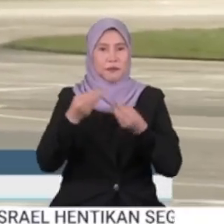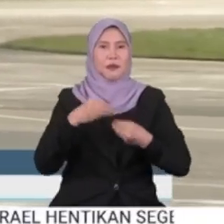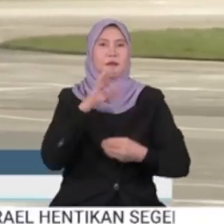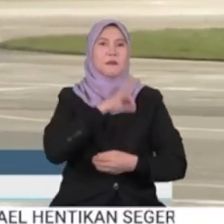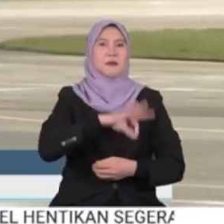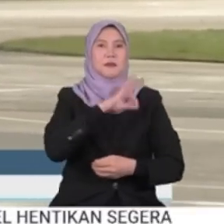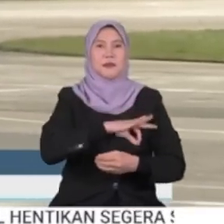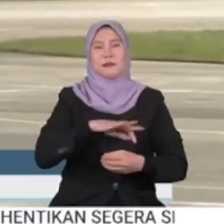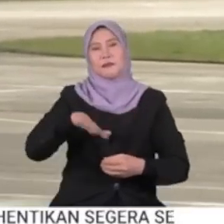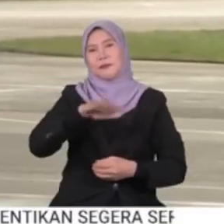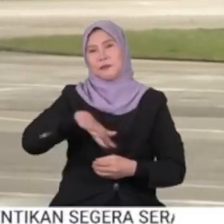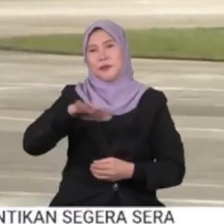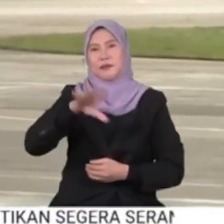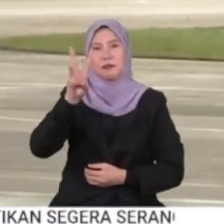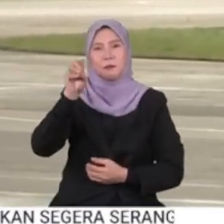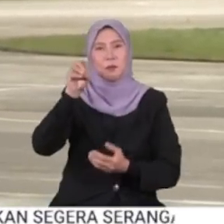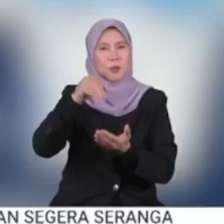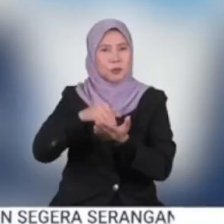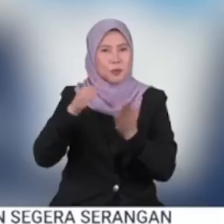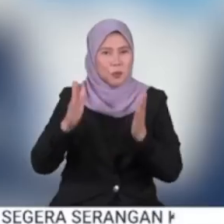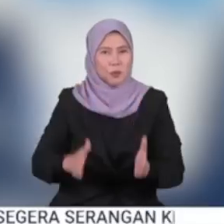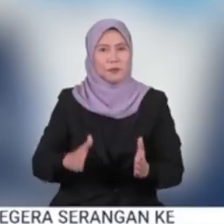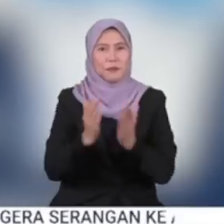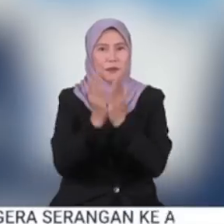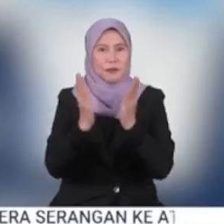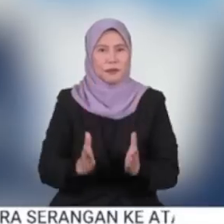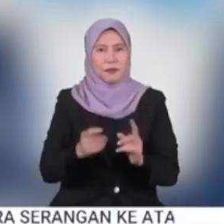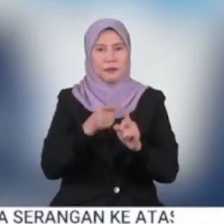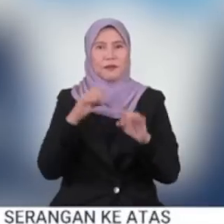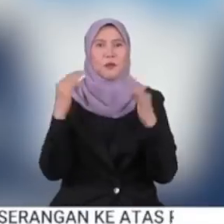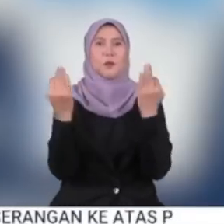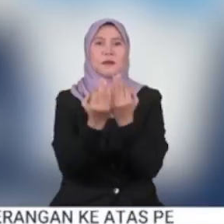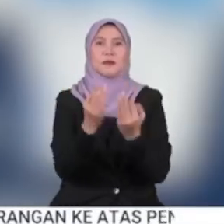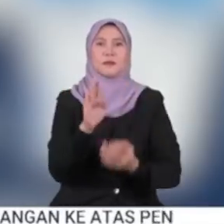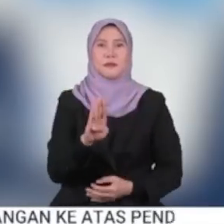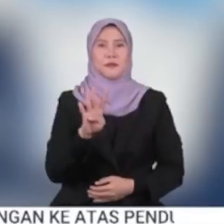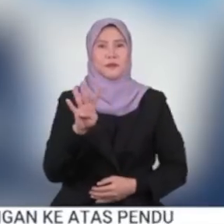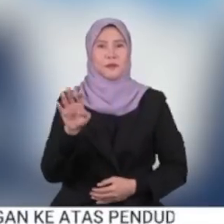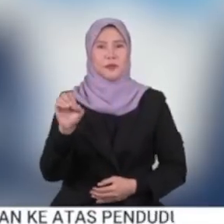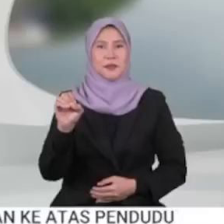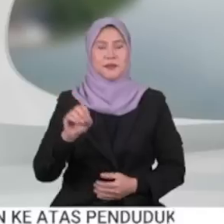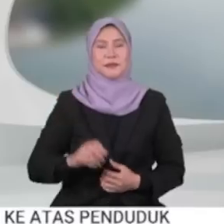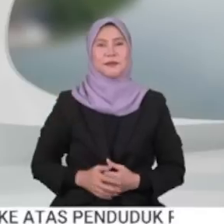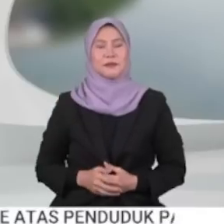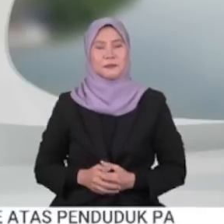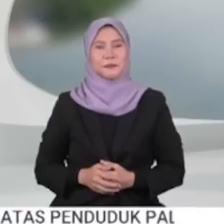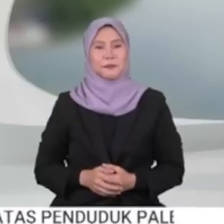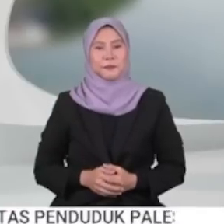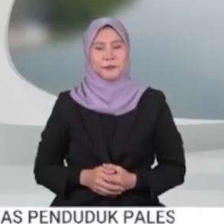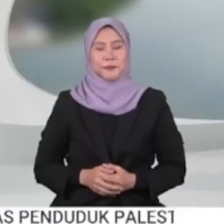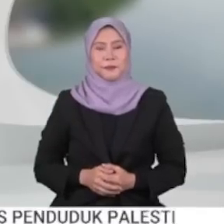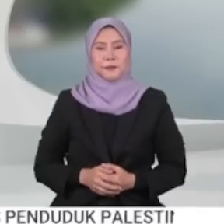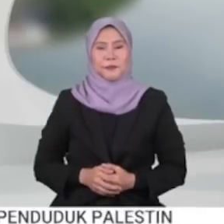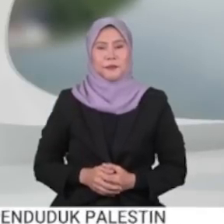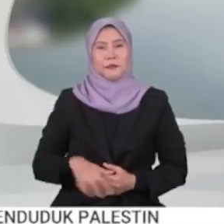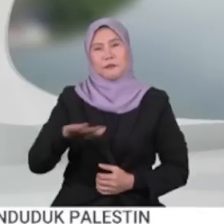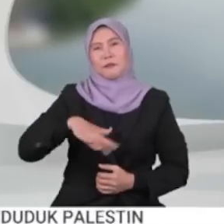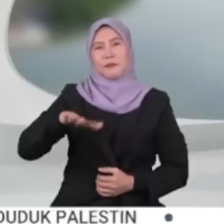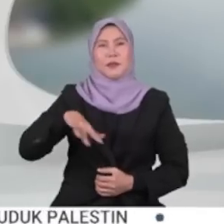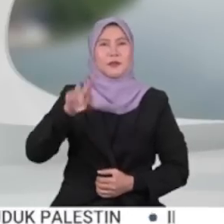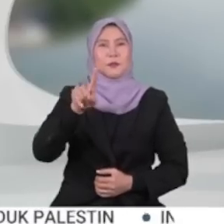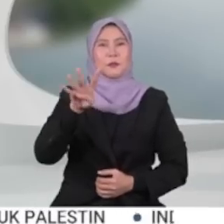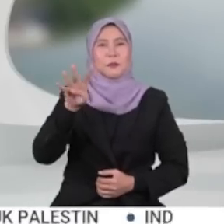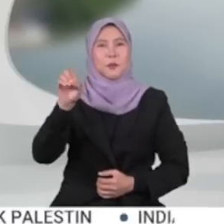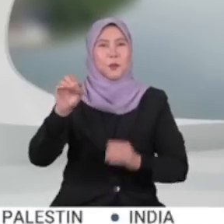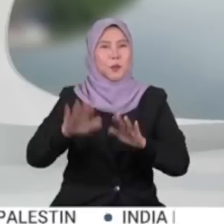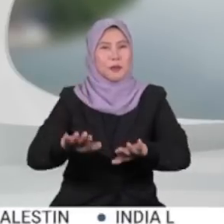manfaat kepada hampir 60,000 orang pelajar daripada keluarga B40. Seramai